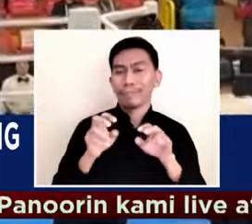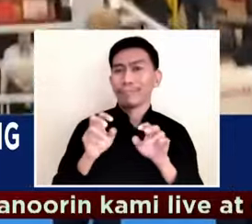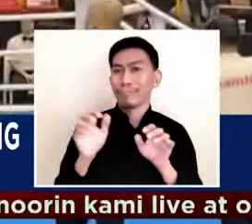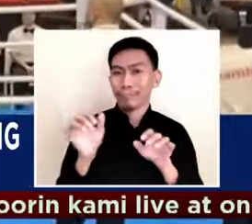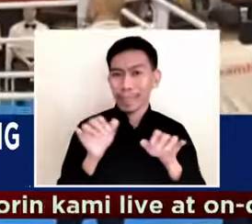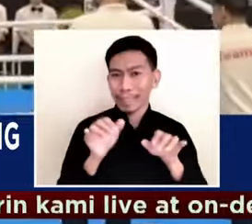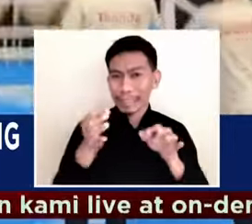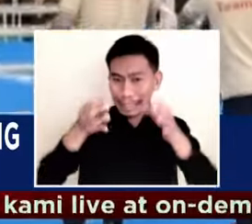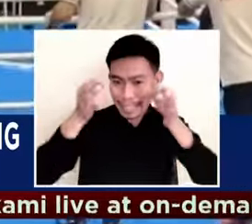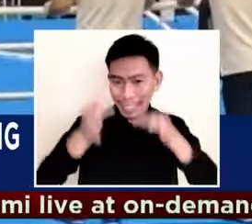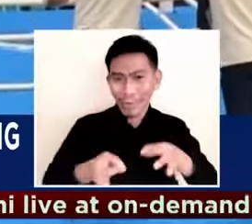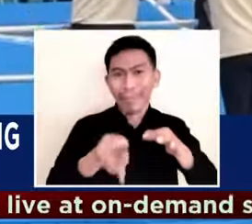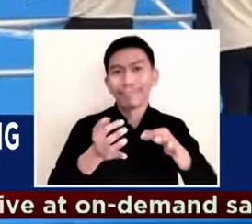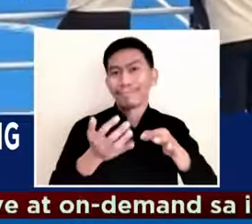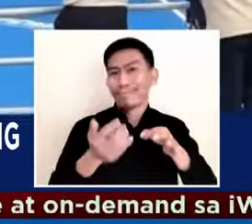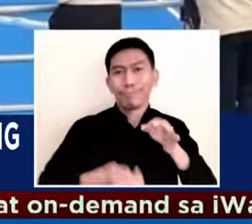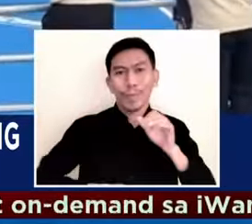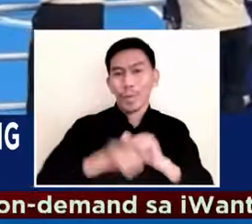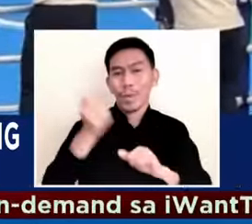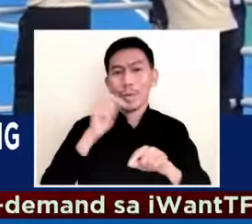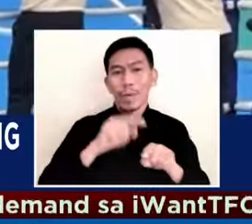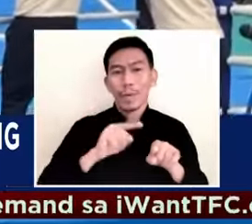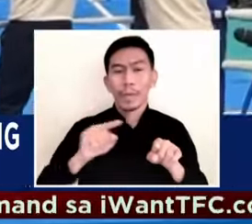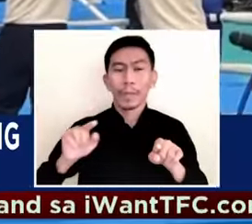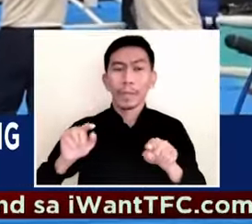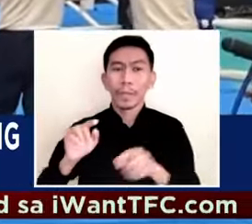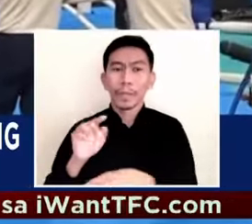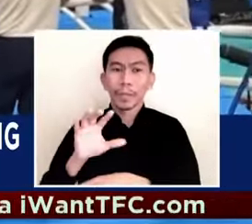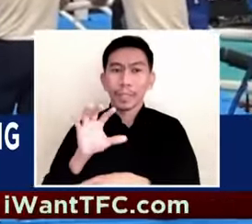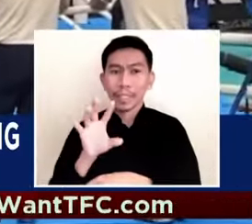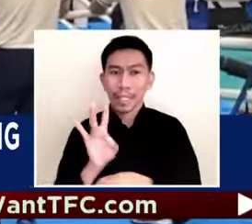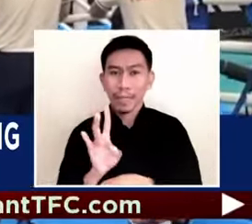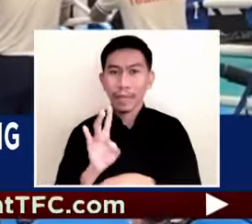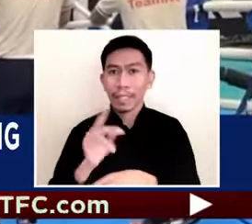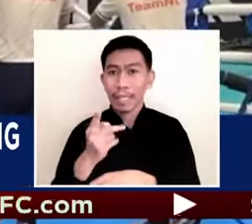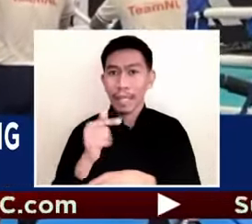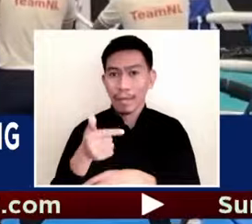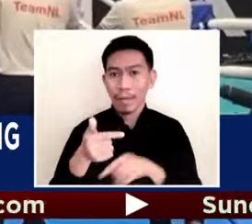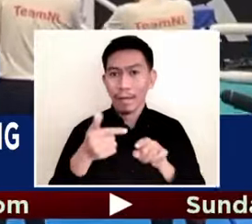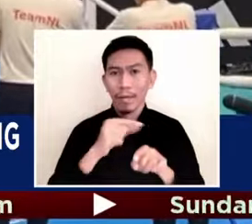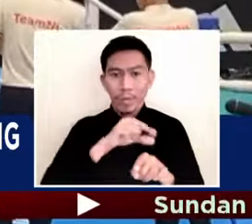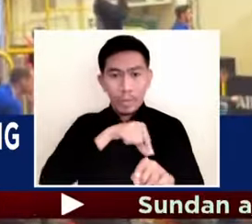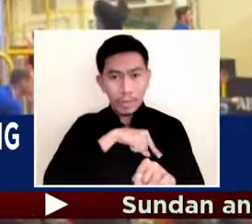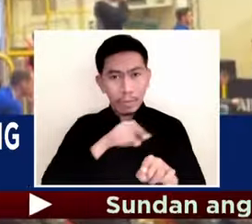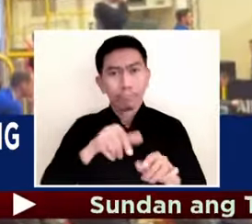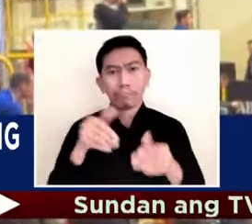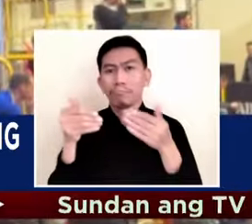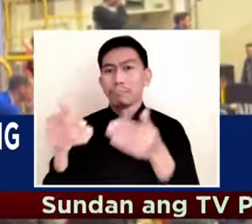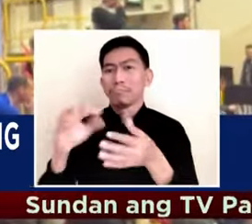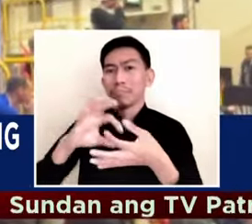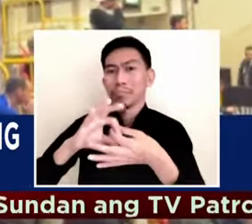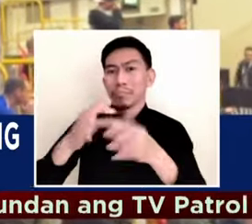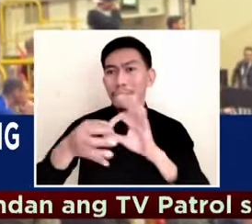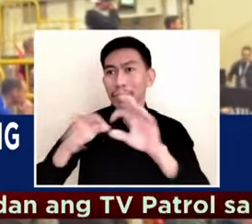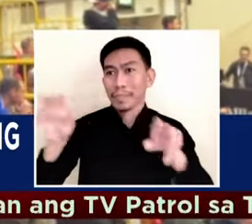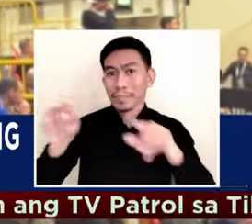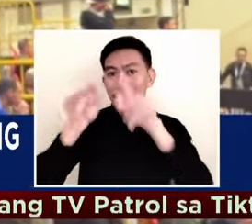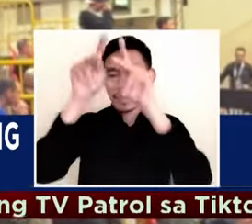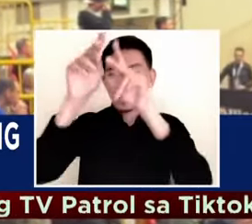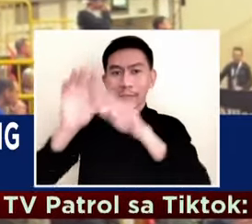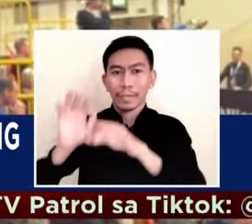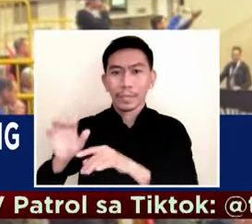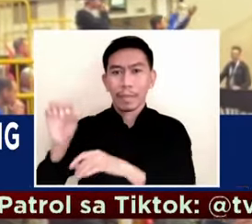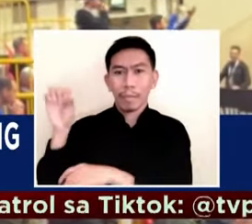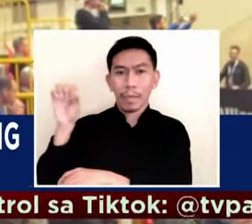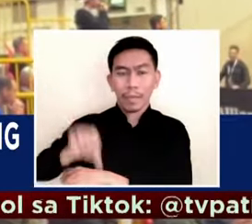Ang dalawang finalist lang sa 57-kilogram division ang magka-qualify sa Paris. Tinalo naman ni Villegas ang kalaban niya mula sa